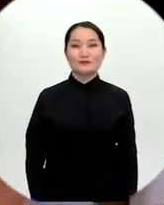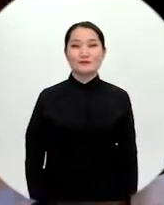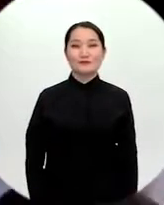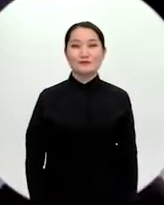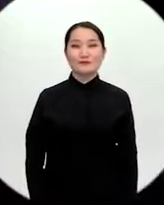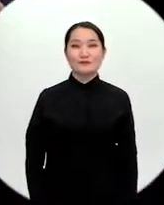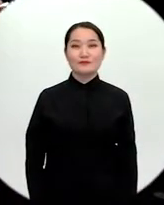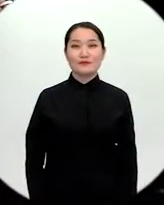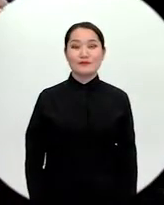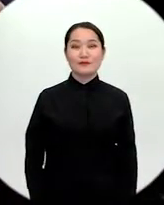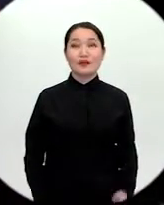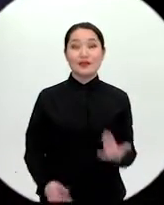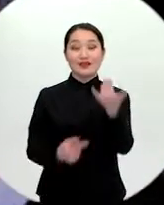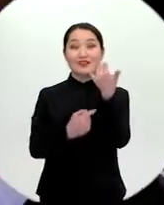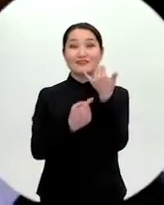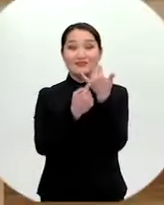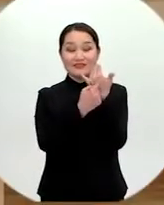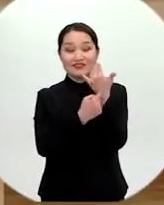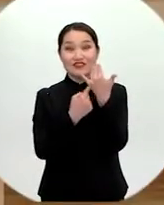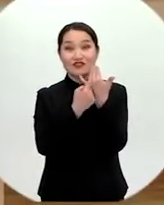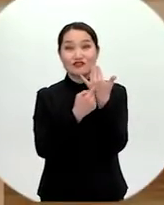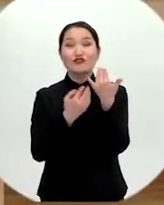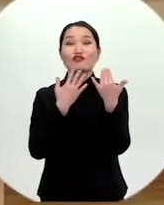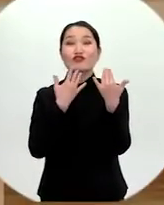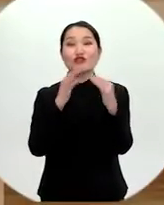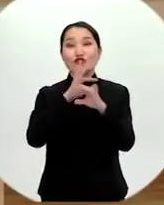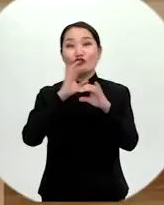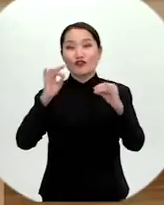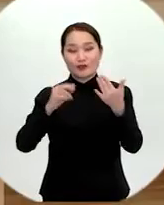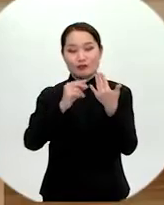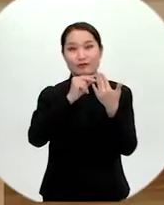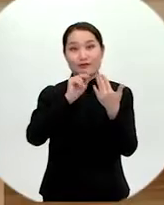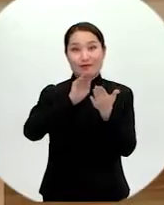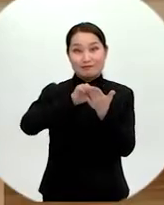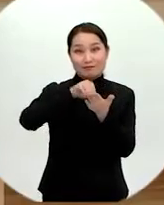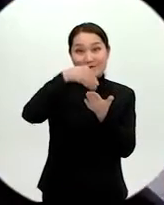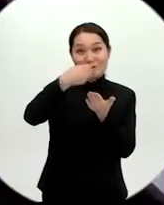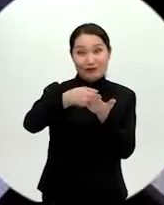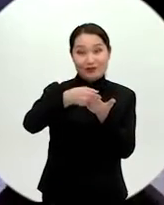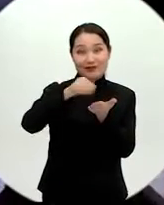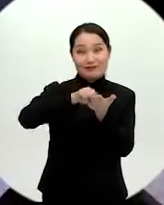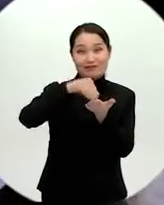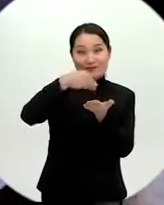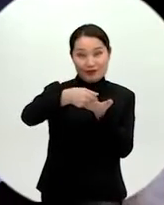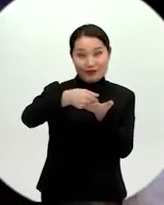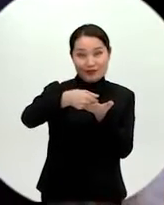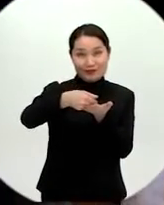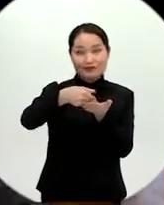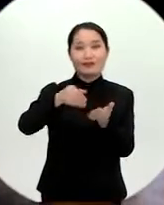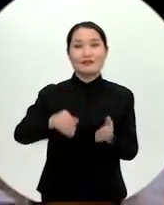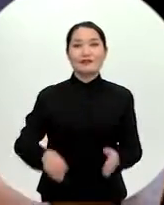голын хэсгээ өөр өнгөтэй болгоё гэж үзэх юм бол энэ голынхоо хэсгийг доош нь нугалчихна. Доош нь